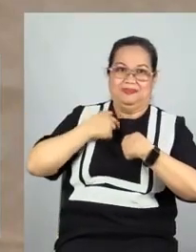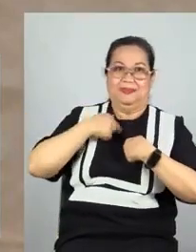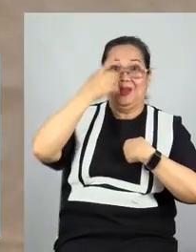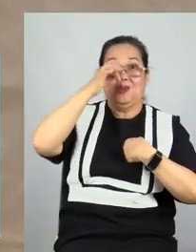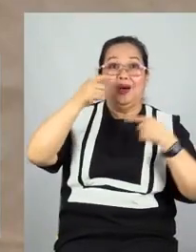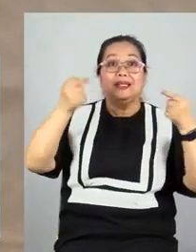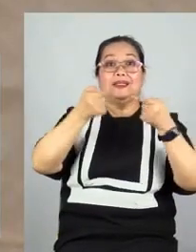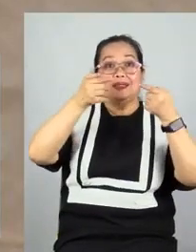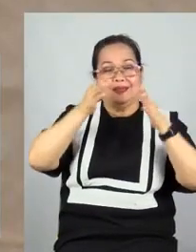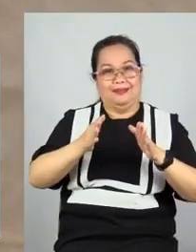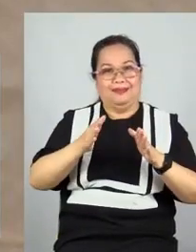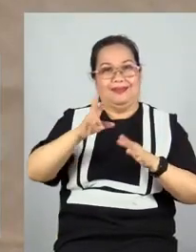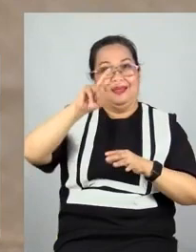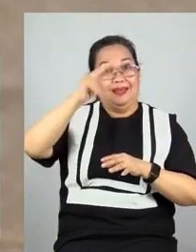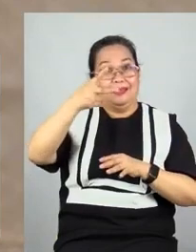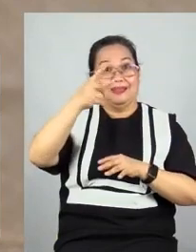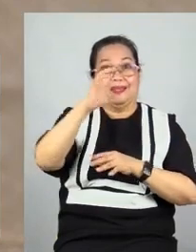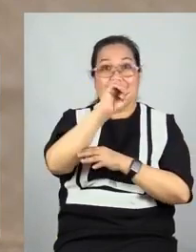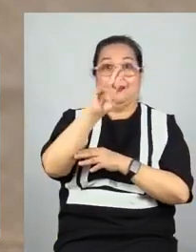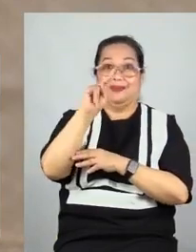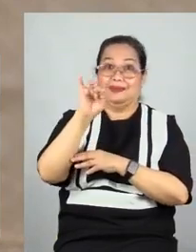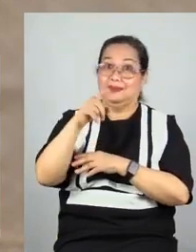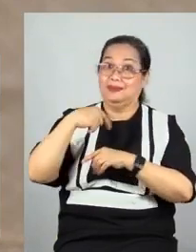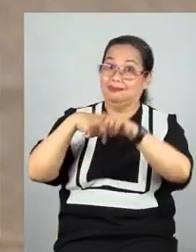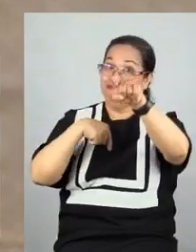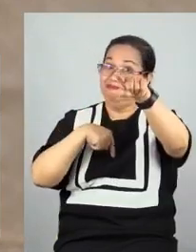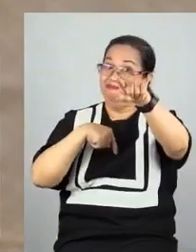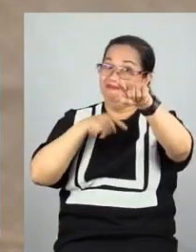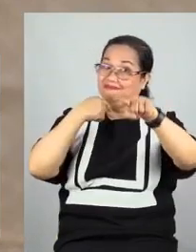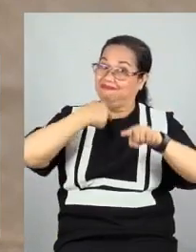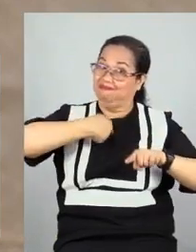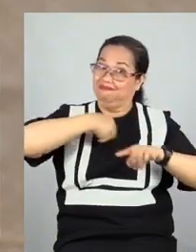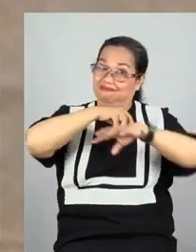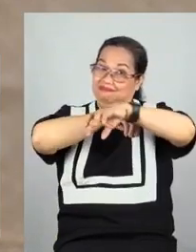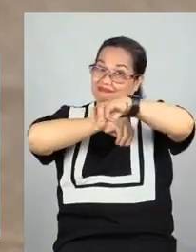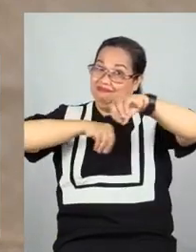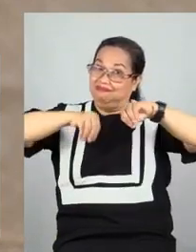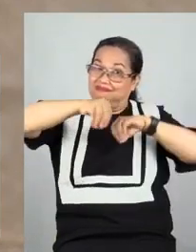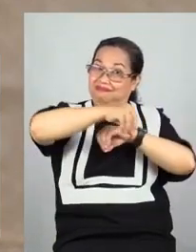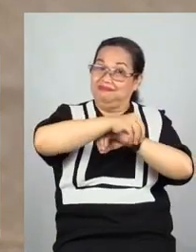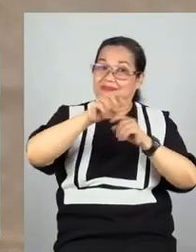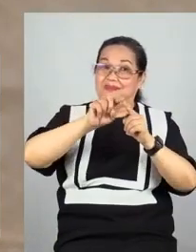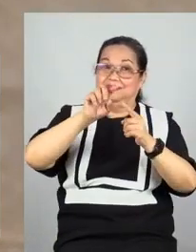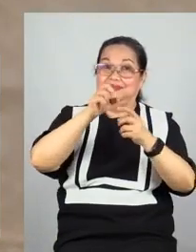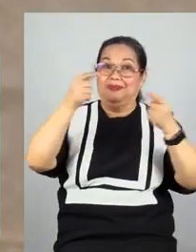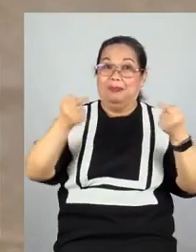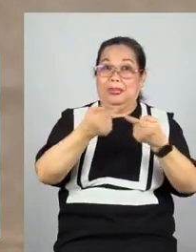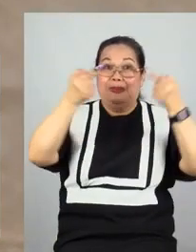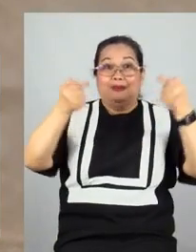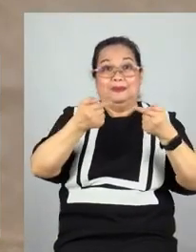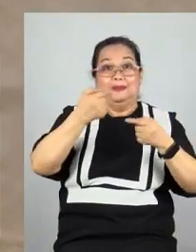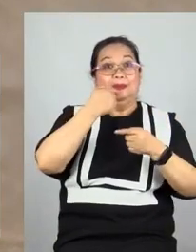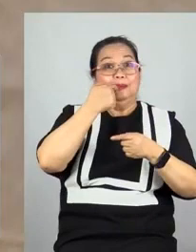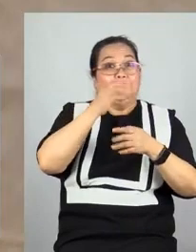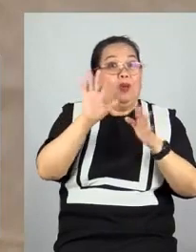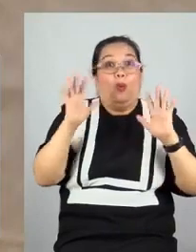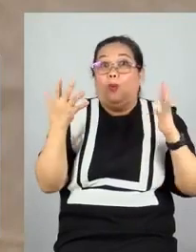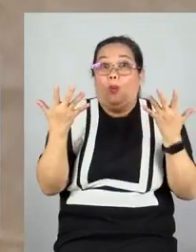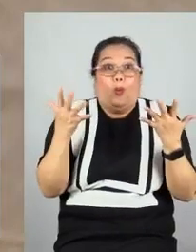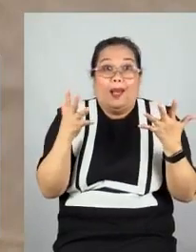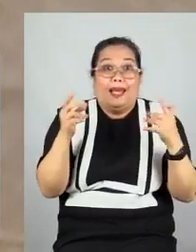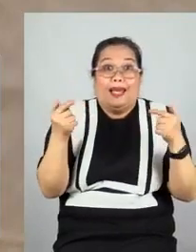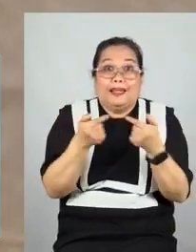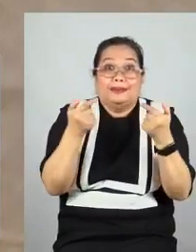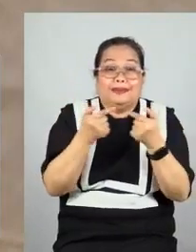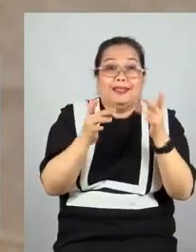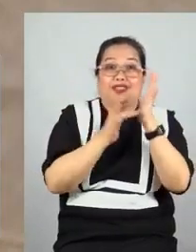Sabi sa 2 Corinthians 5:21, for our sake, He made Him to be sin, who knew no